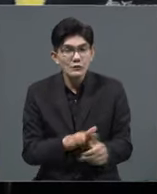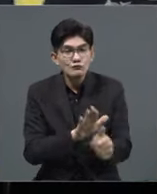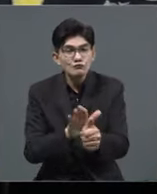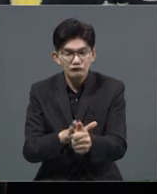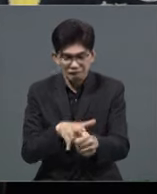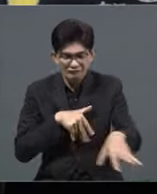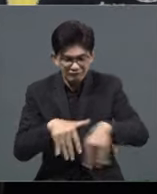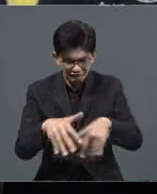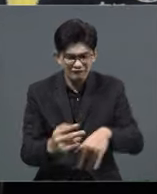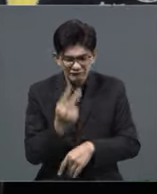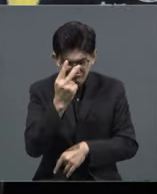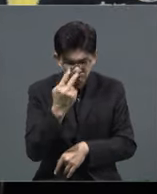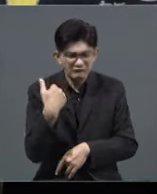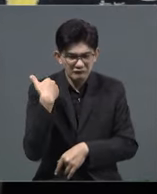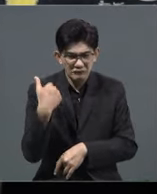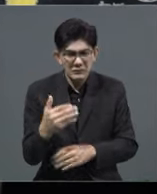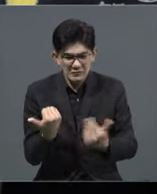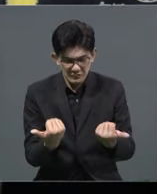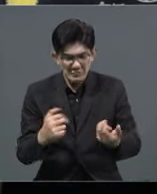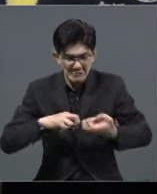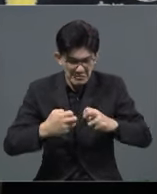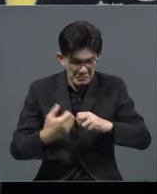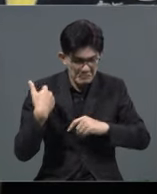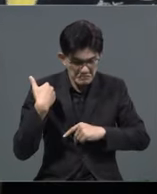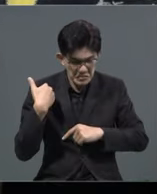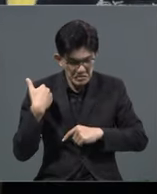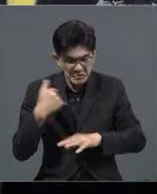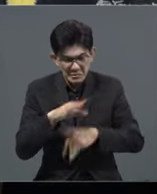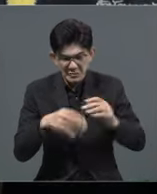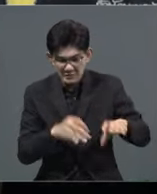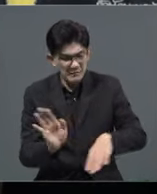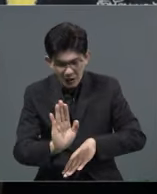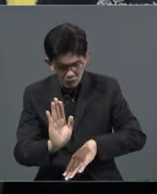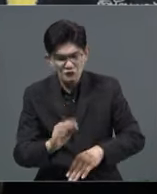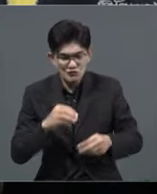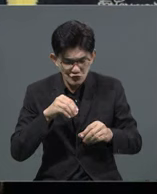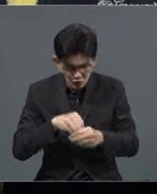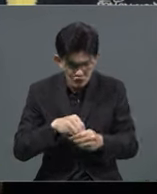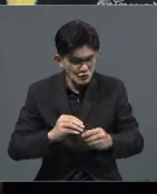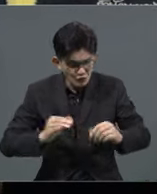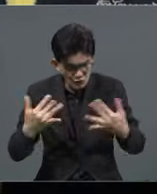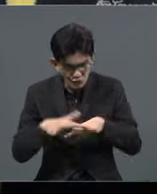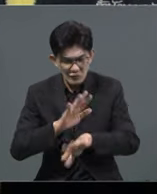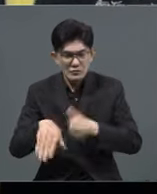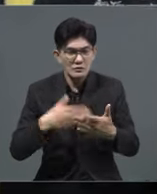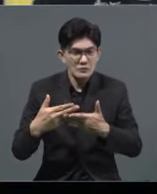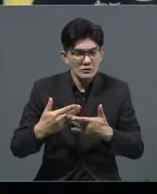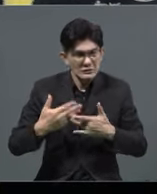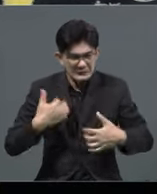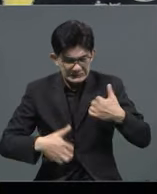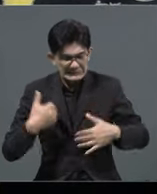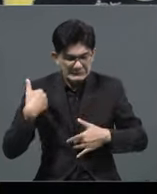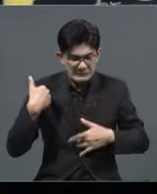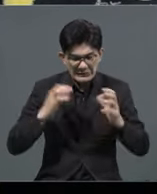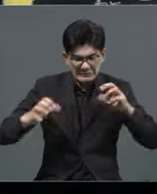องประชาชนโดยเฉพาะในยามวิกฤตเช่นนี้นะครับเราไม่ทิ้งกันครับเราอยู่ด้วยกันนะครับภาวะที่ท่านเดือดร้อนรัฐบาลร้อนใจกว่